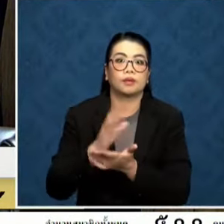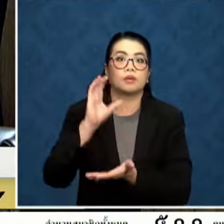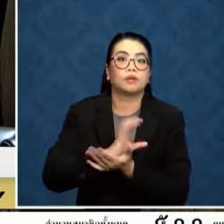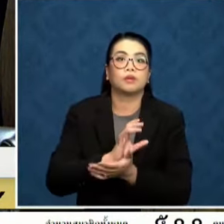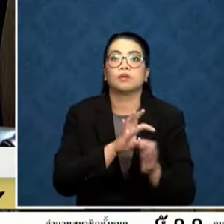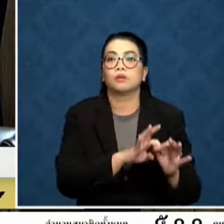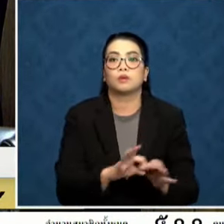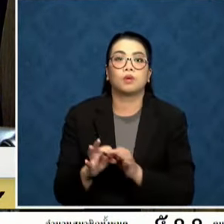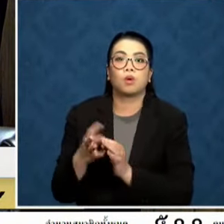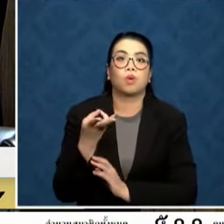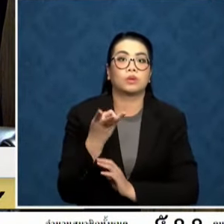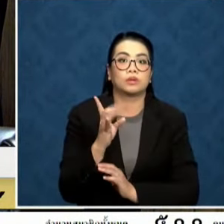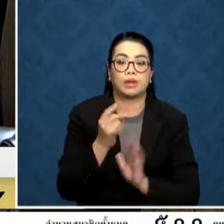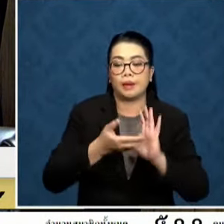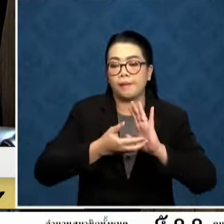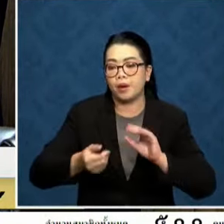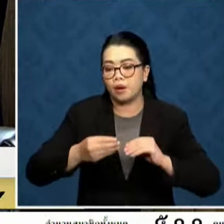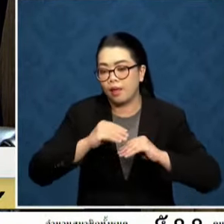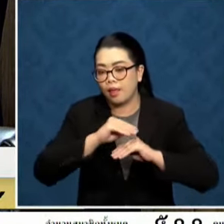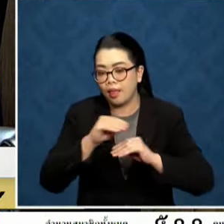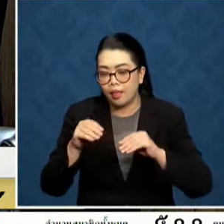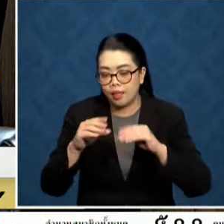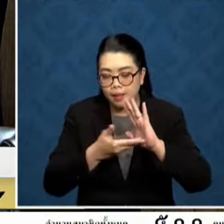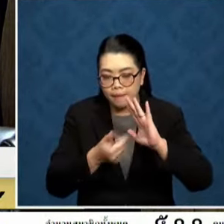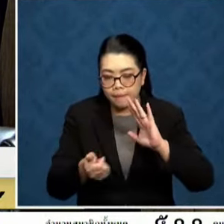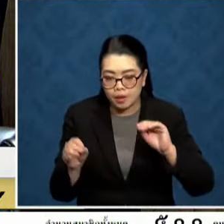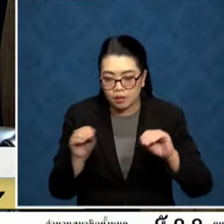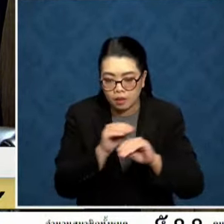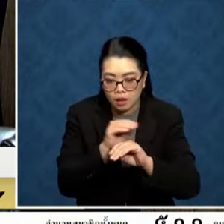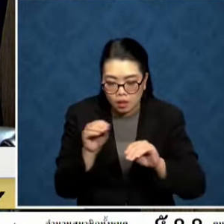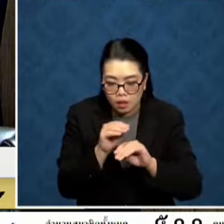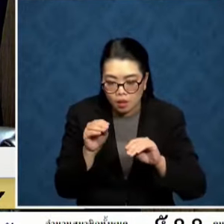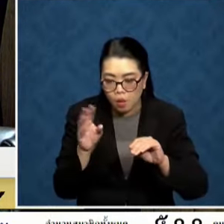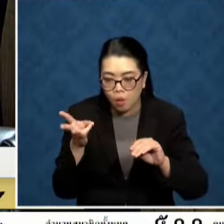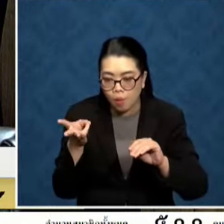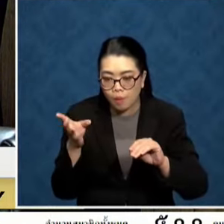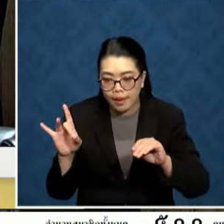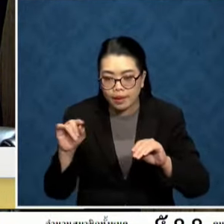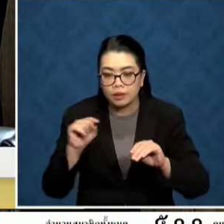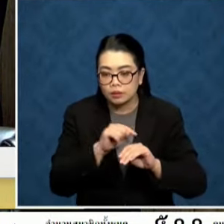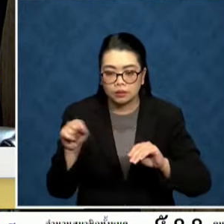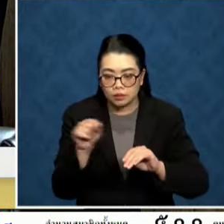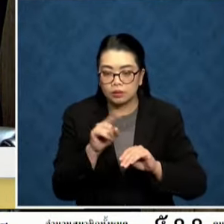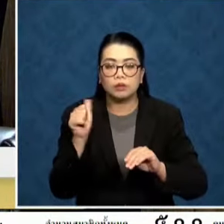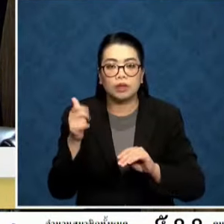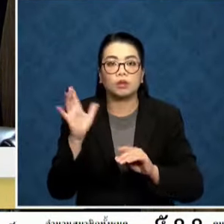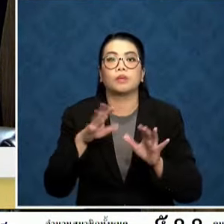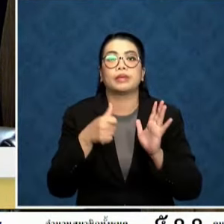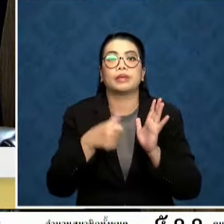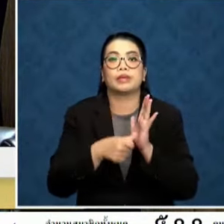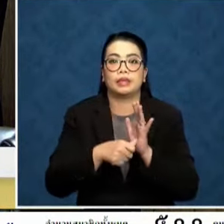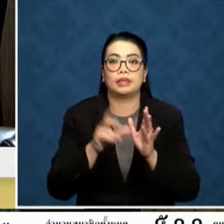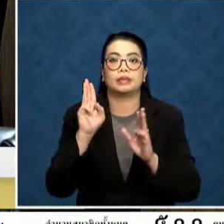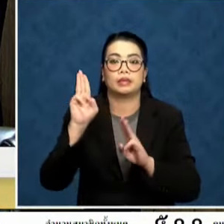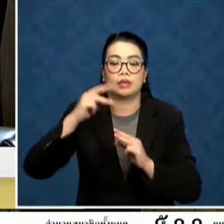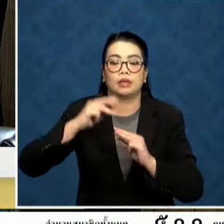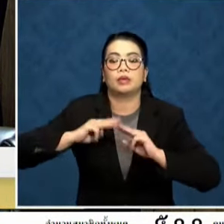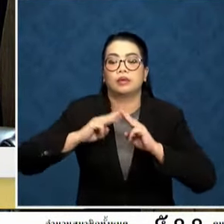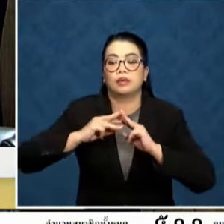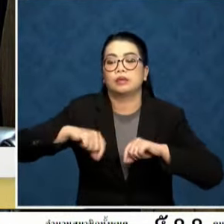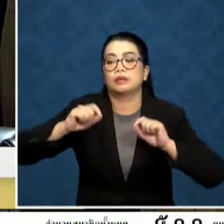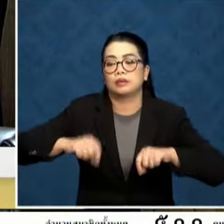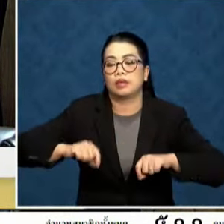กันงบ 67แล้ววเบิกเหลื่อมปี 68เนี่ยจะทำได้ก็ต่อเมื่อได้มีการก่อหนี้ที่ผูกพันสัญญากันไว้แล้วจะ